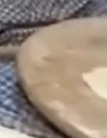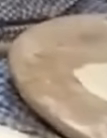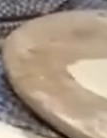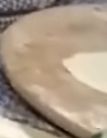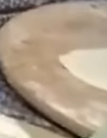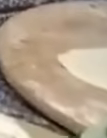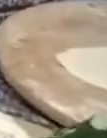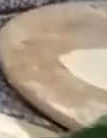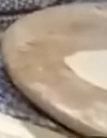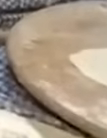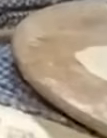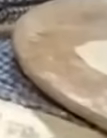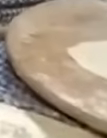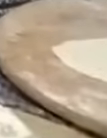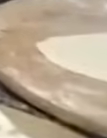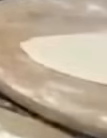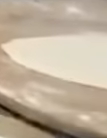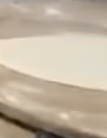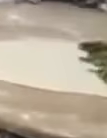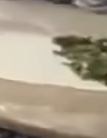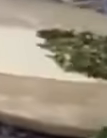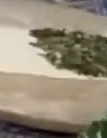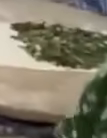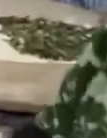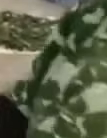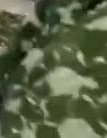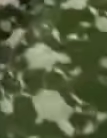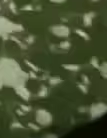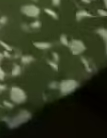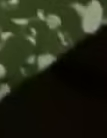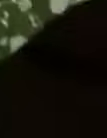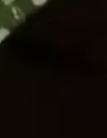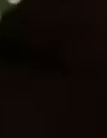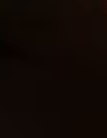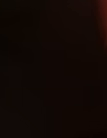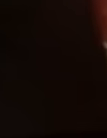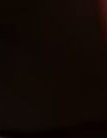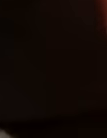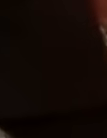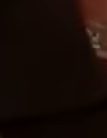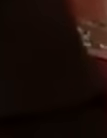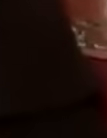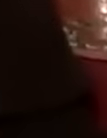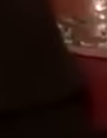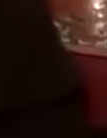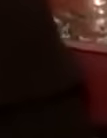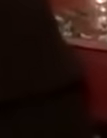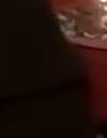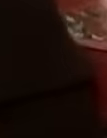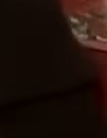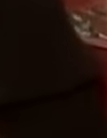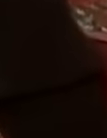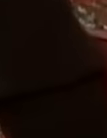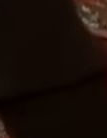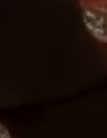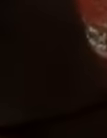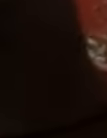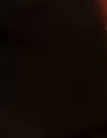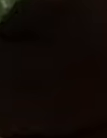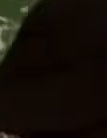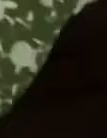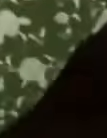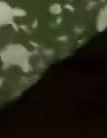haber versene. Üç gün arpanı derem, beş gün buğdanı derem, bu yılda